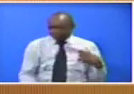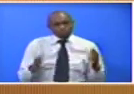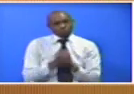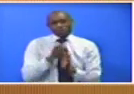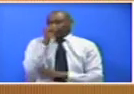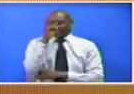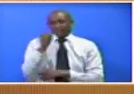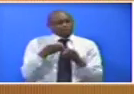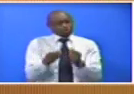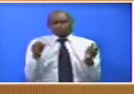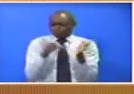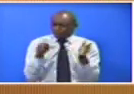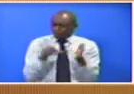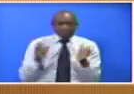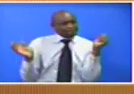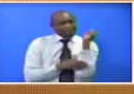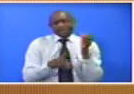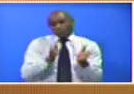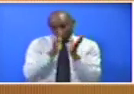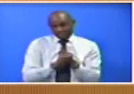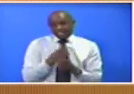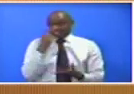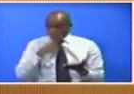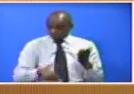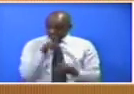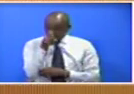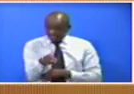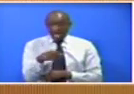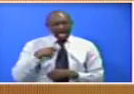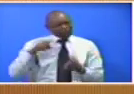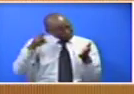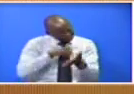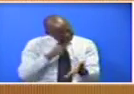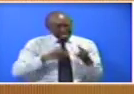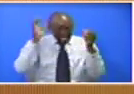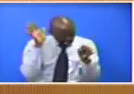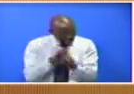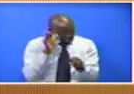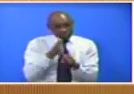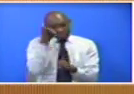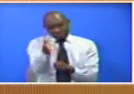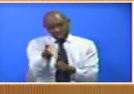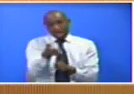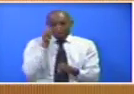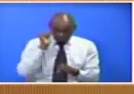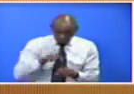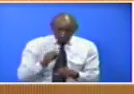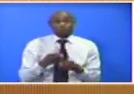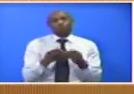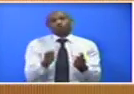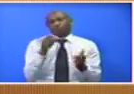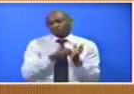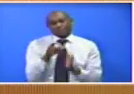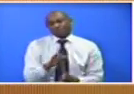chamani ODM inashughulikia mizozo hiyo, wakisisitiza kwamba zipo dosari chungu nzima zinazopaswa kutiliwa maanani kwenye zoezi